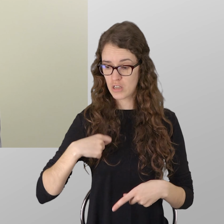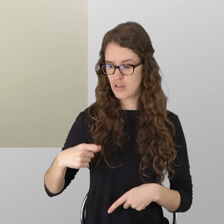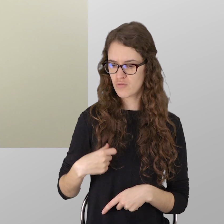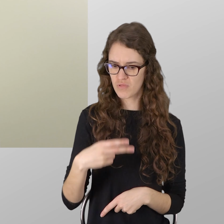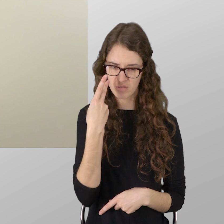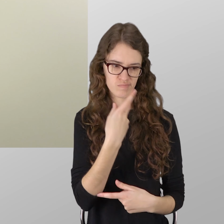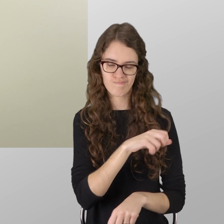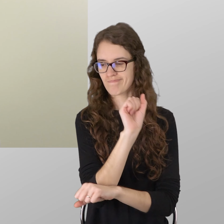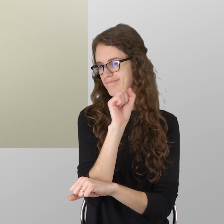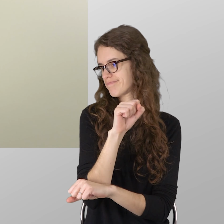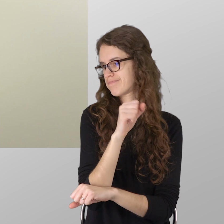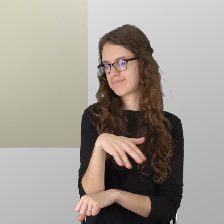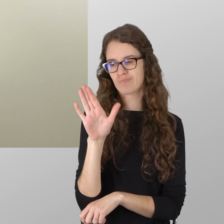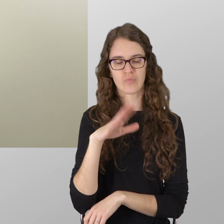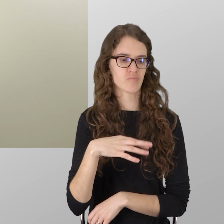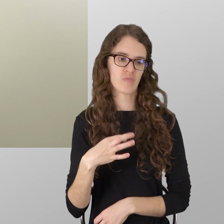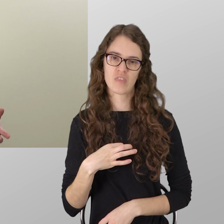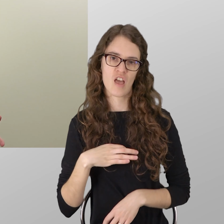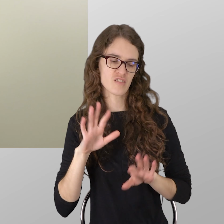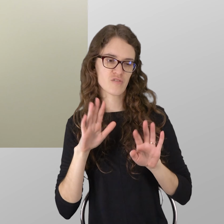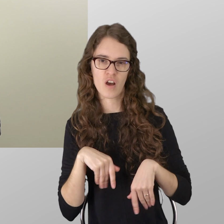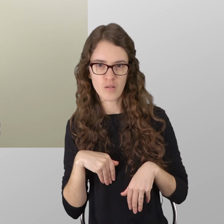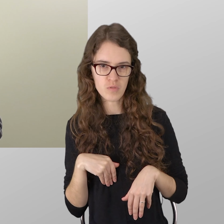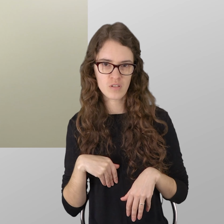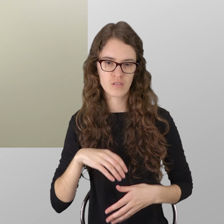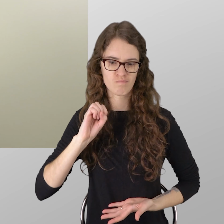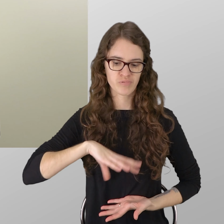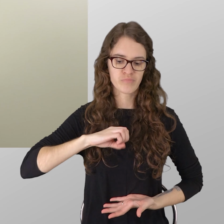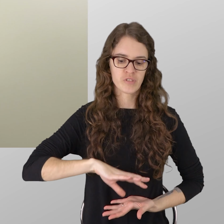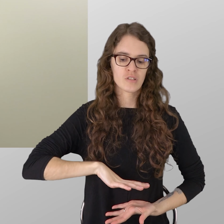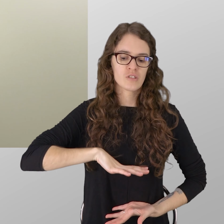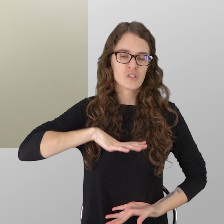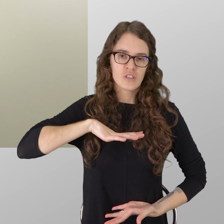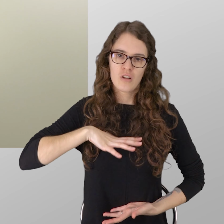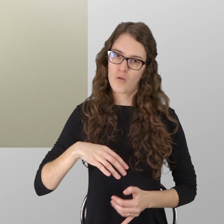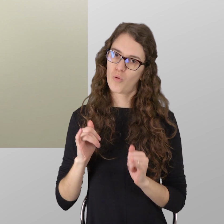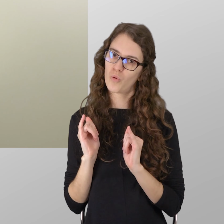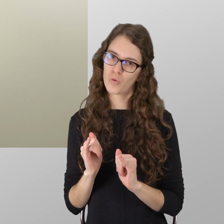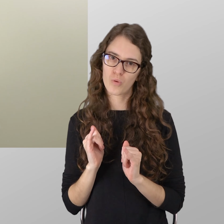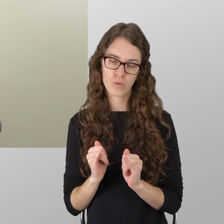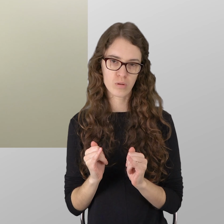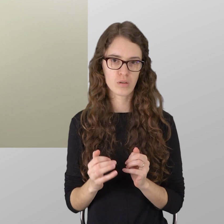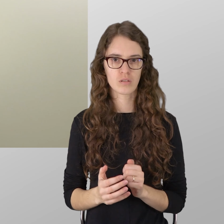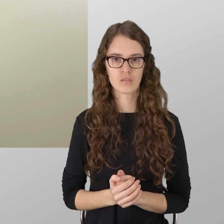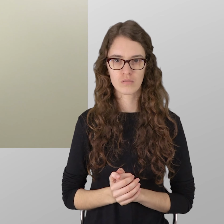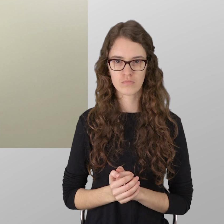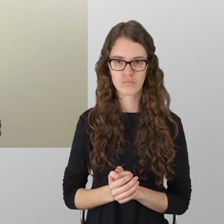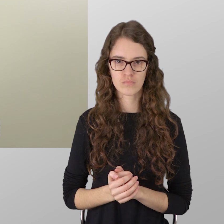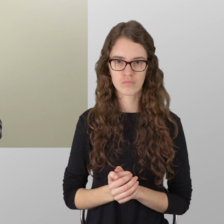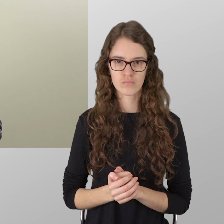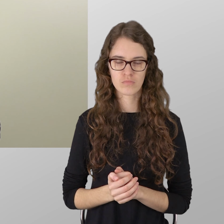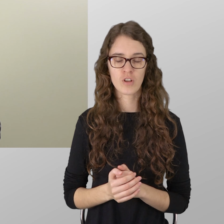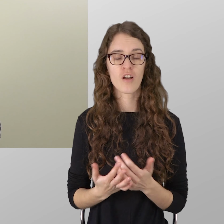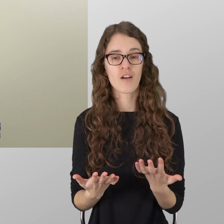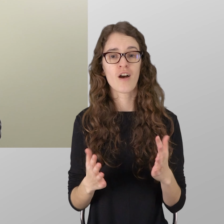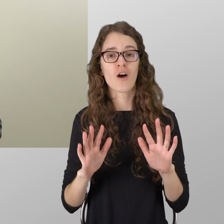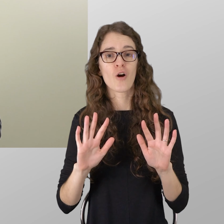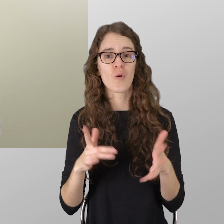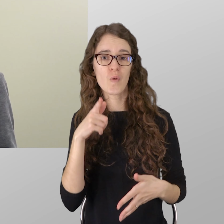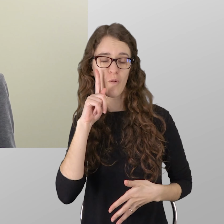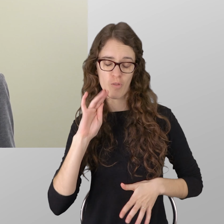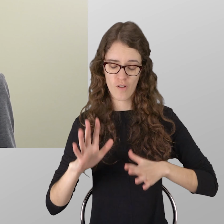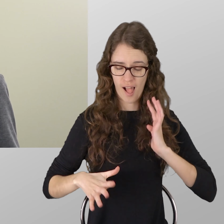kokia yra sunki padėtis tuo metu. Iš tikrųjų, vengint nemalonių emocijų mūsų smegenėse vyksta įdomus procesas.